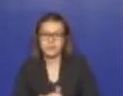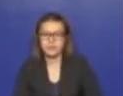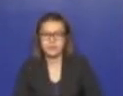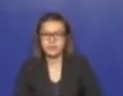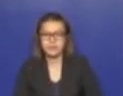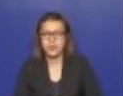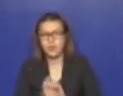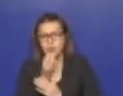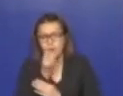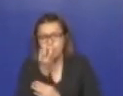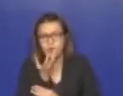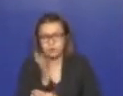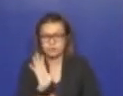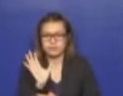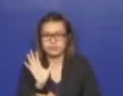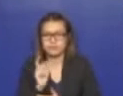ต้องมีดอกเบี้ย